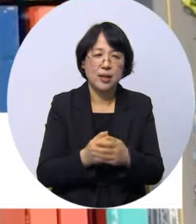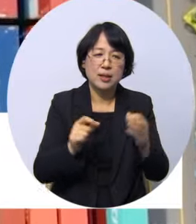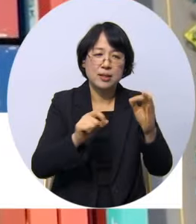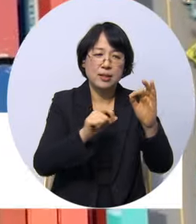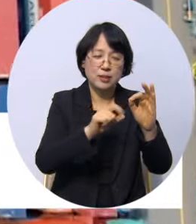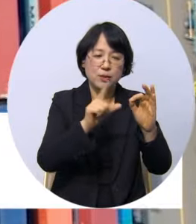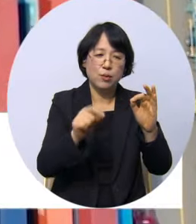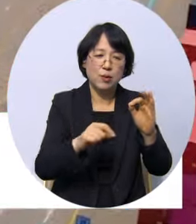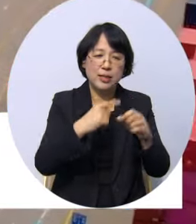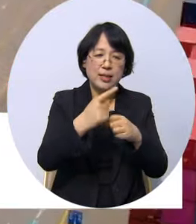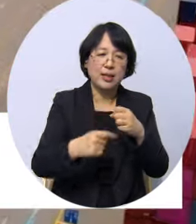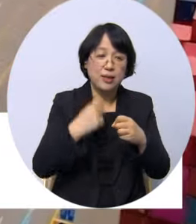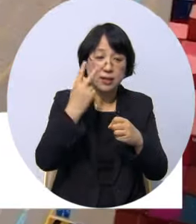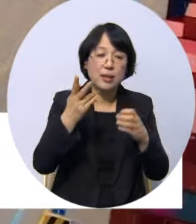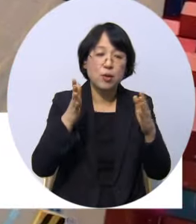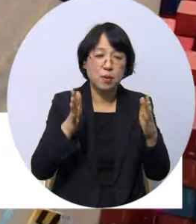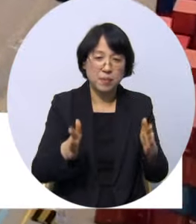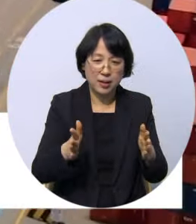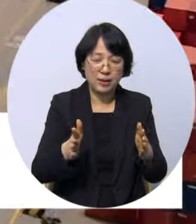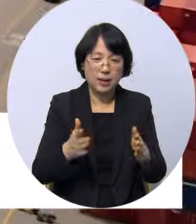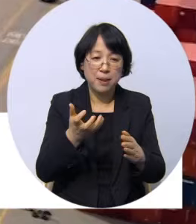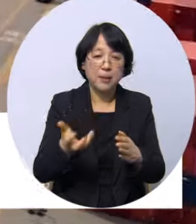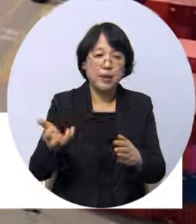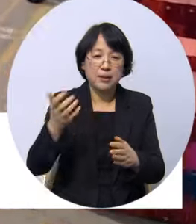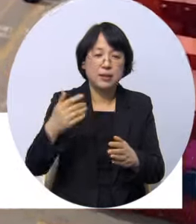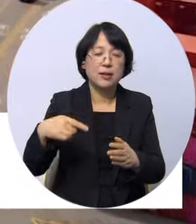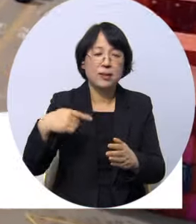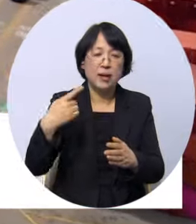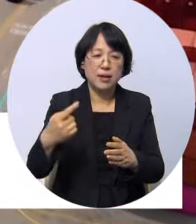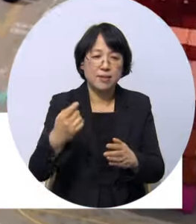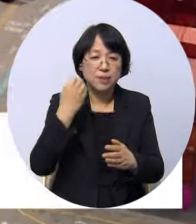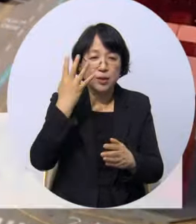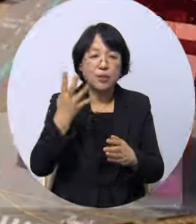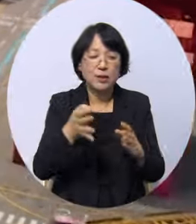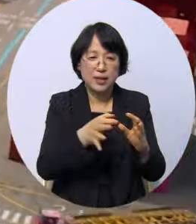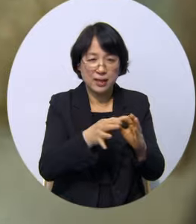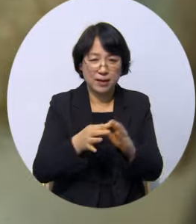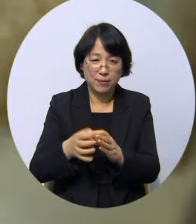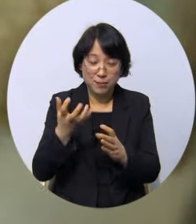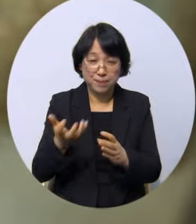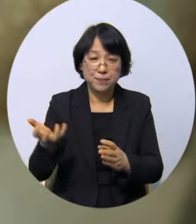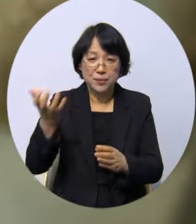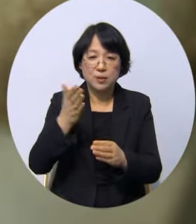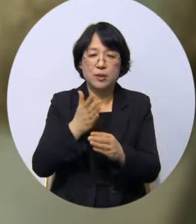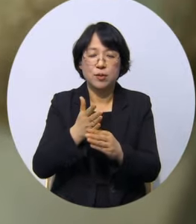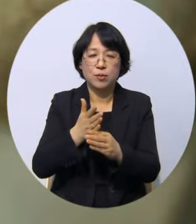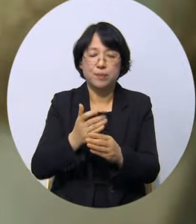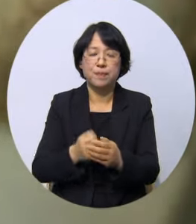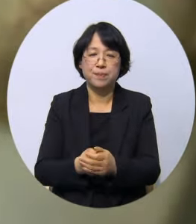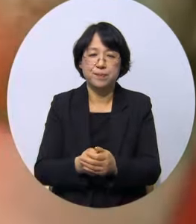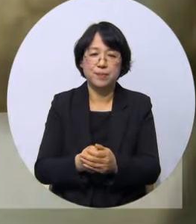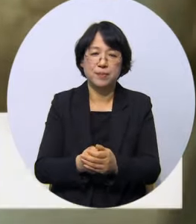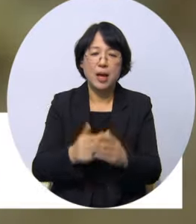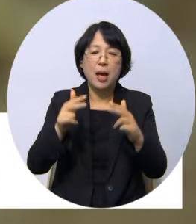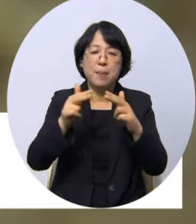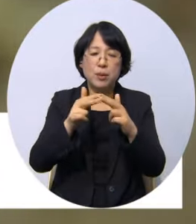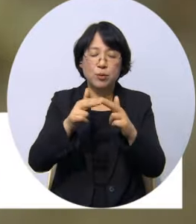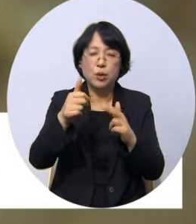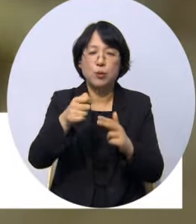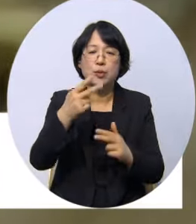1년 2개월 만에 전년 동월 대비 반등한 뒤 넉달째 증가세를 보였습니다 품목 중에서는 반도체가